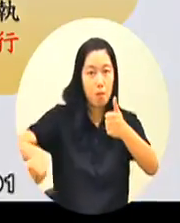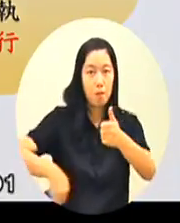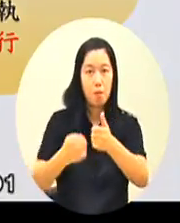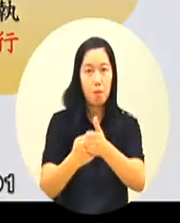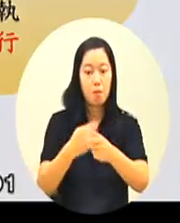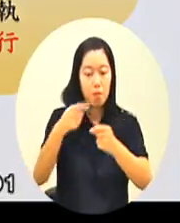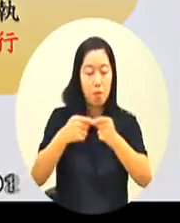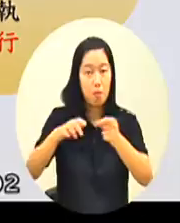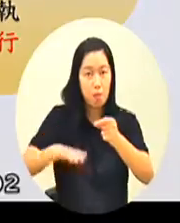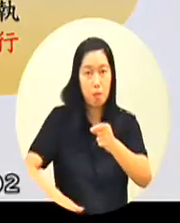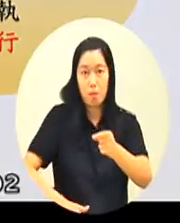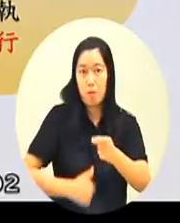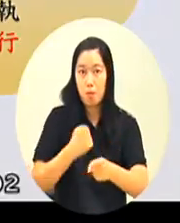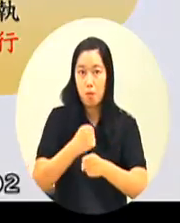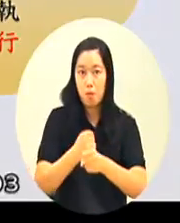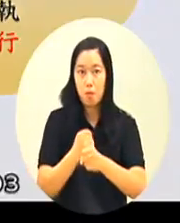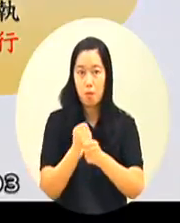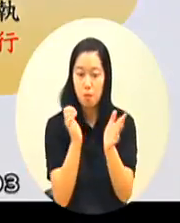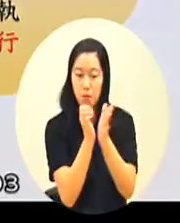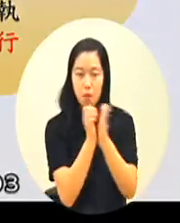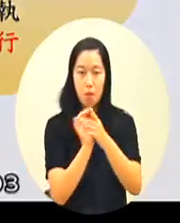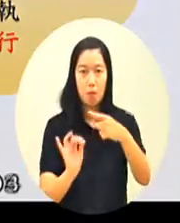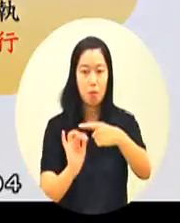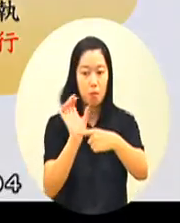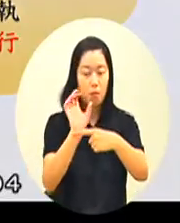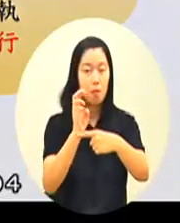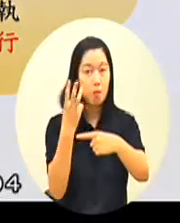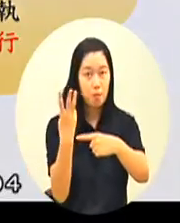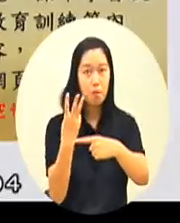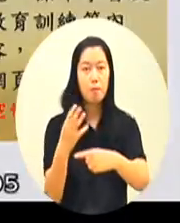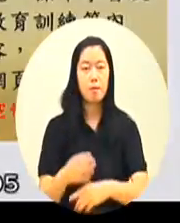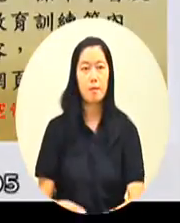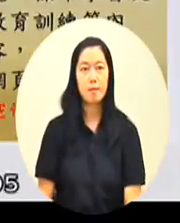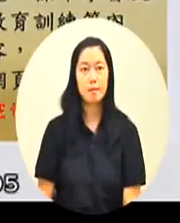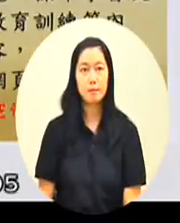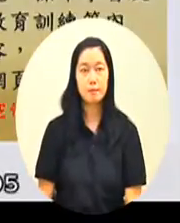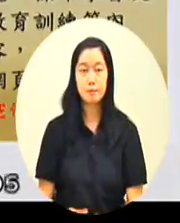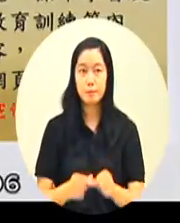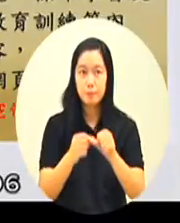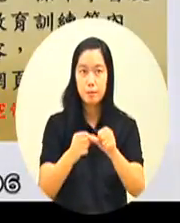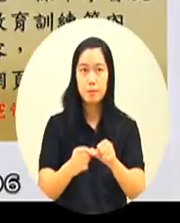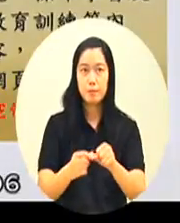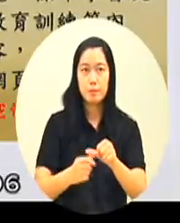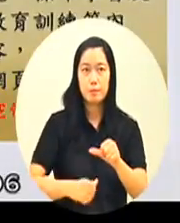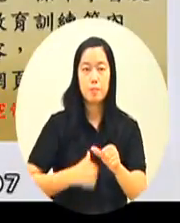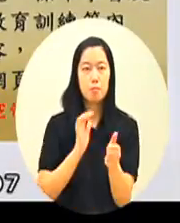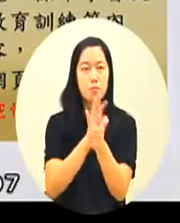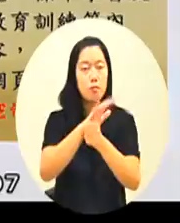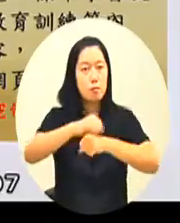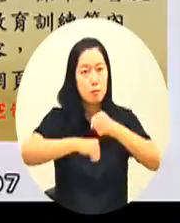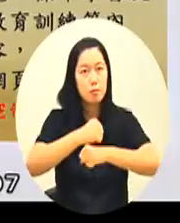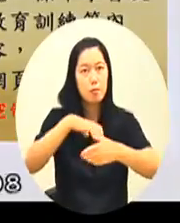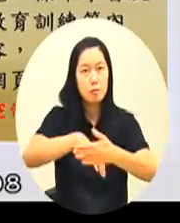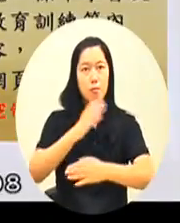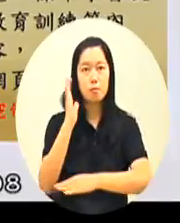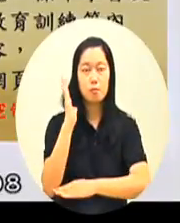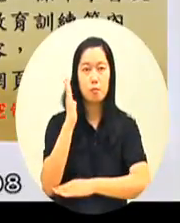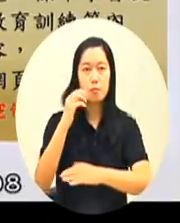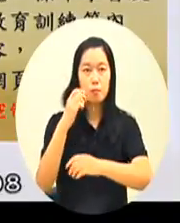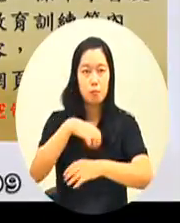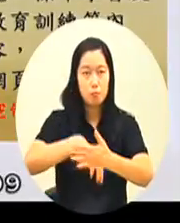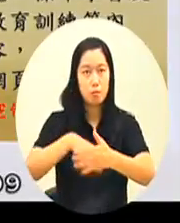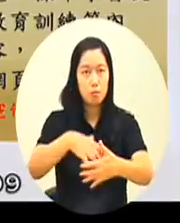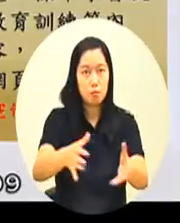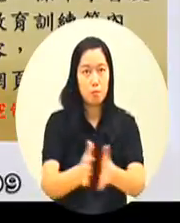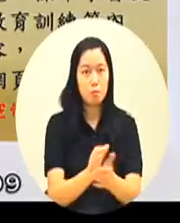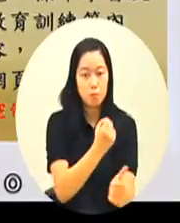率目前是大概将近到93%。第五是落实内控机制，那我们在